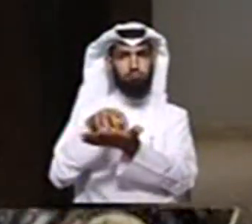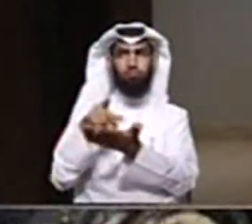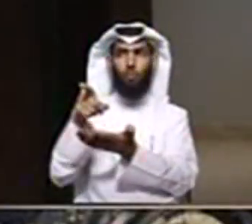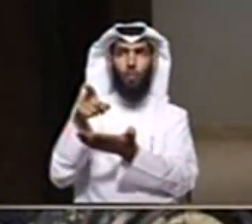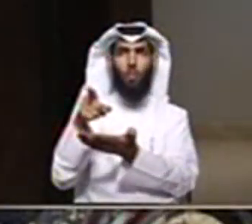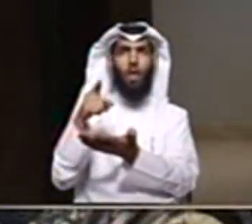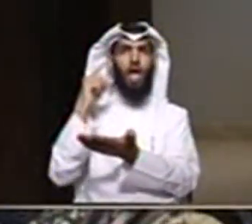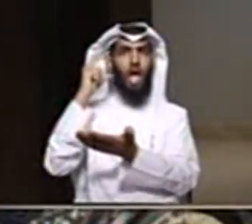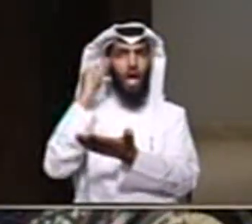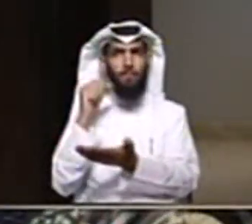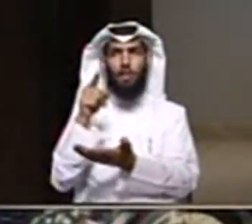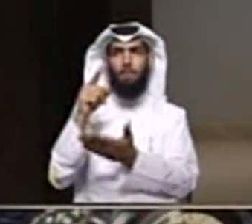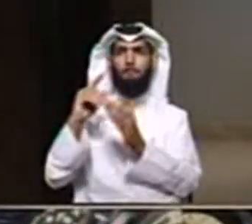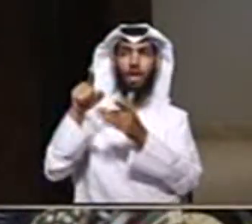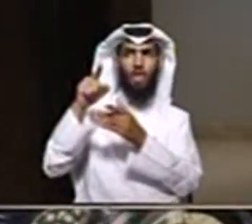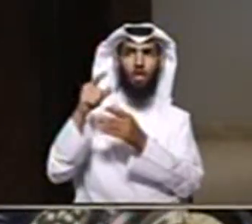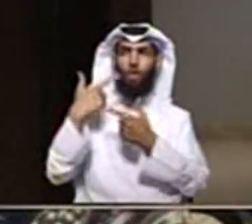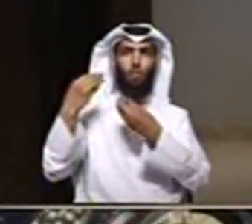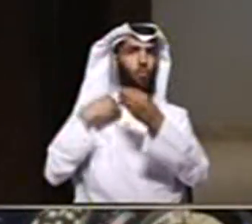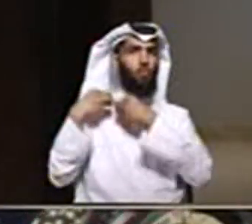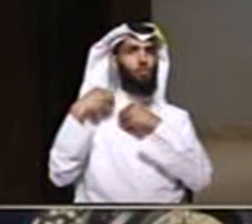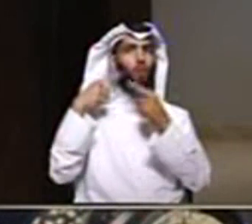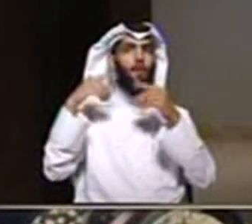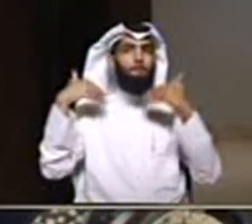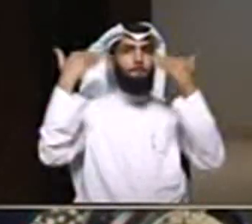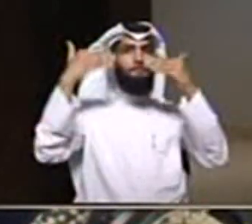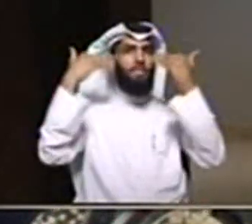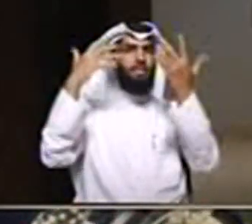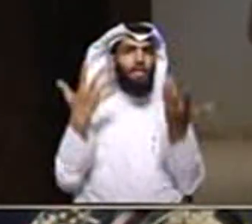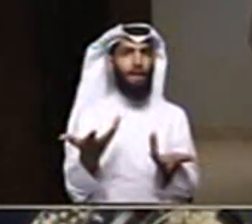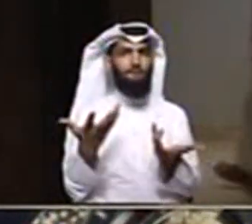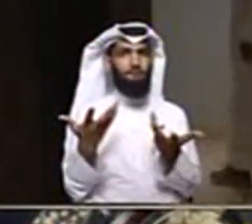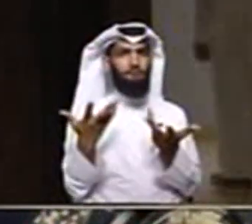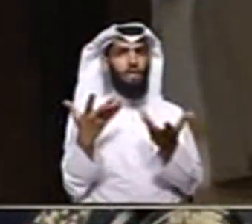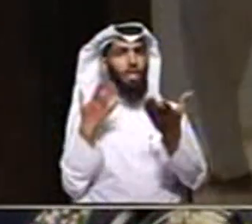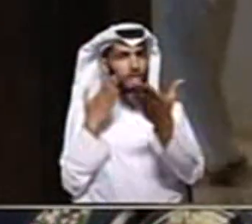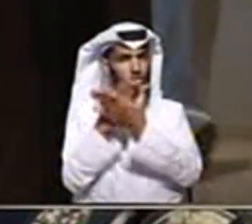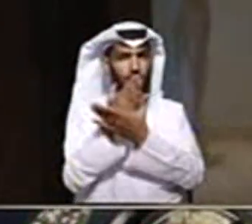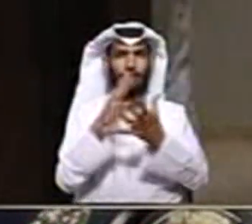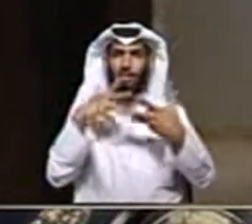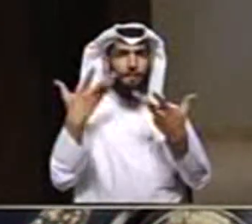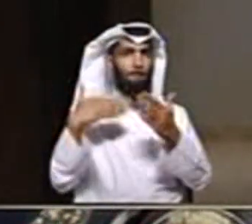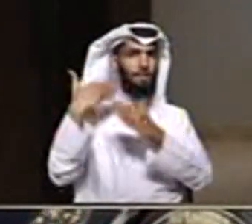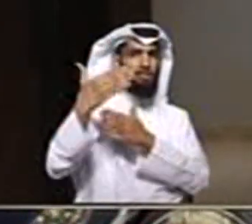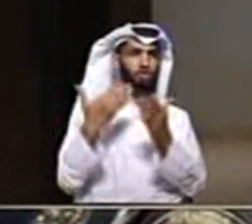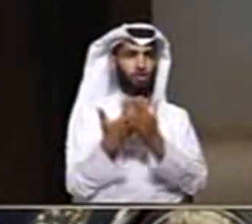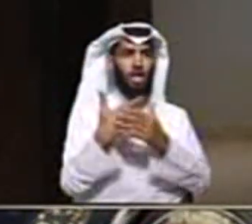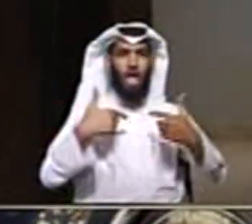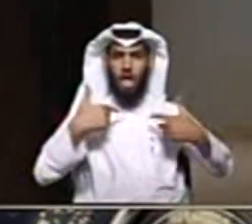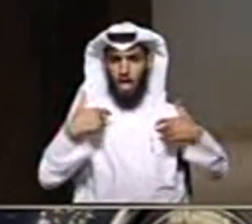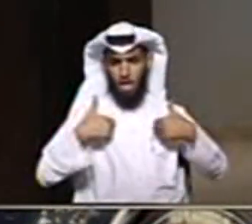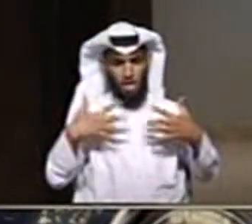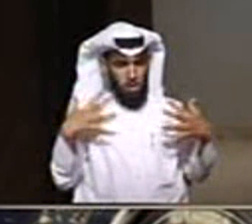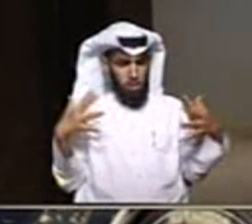شنو المرحلة المقبلة اللي إحنا راح ندخلها، وإحنا كونه كقطاع خاص